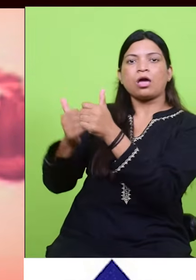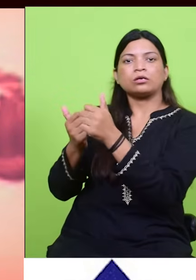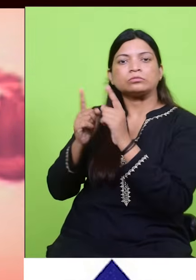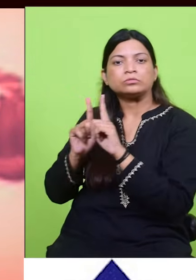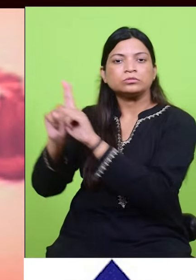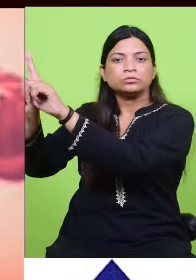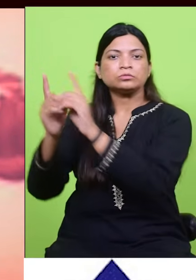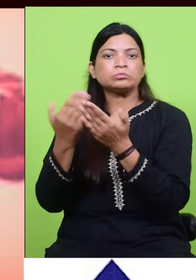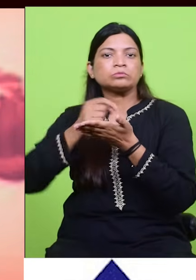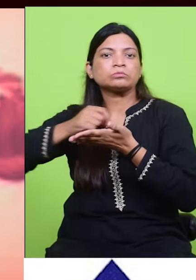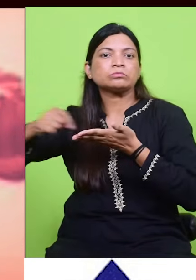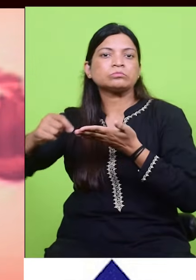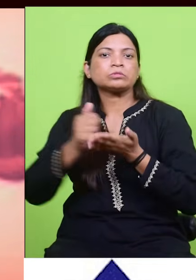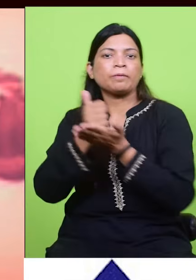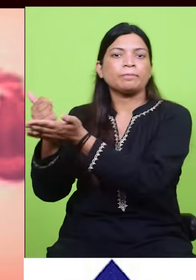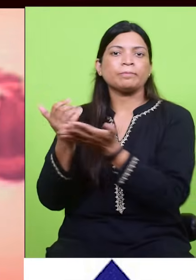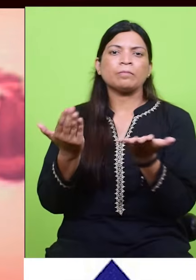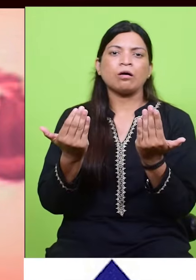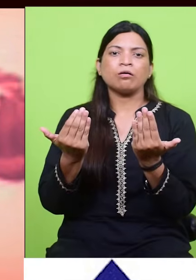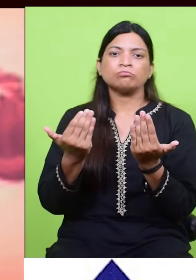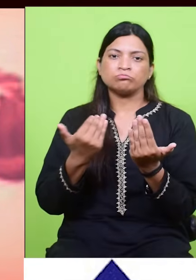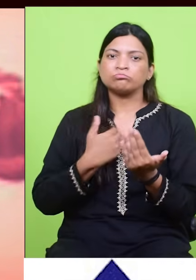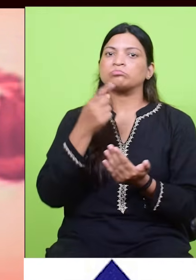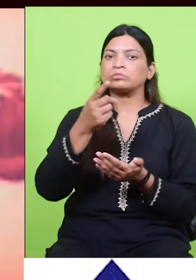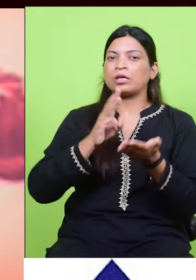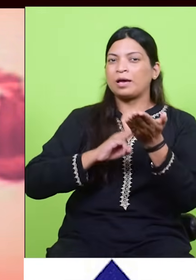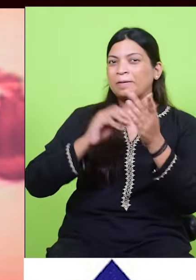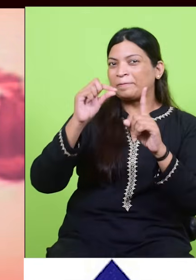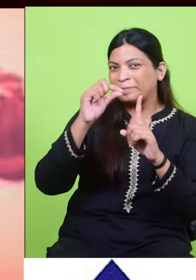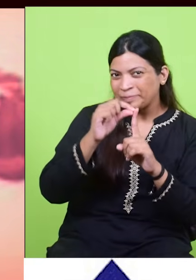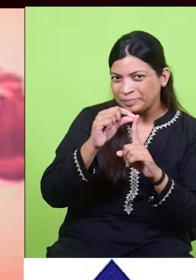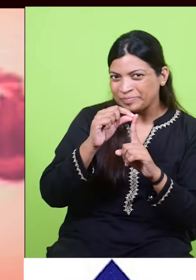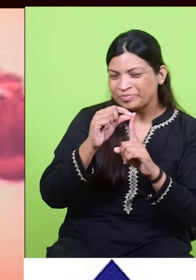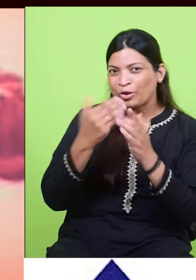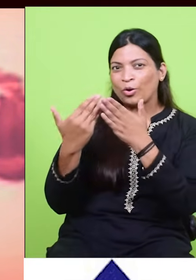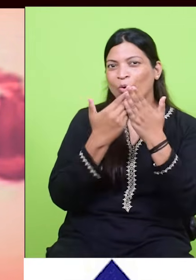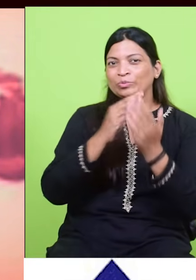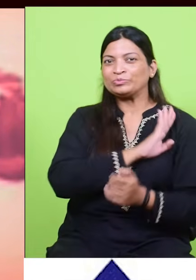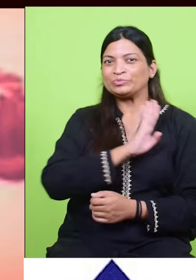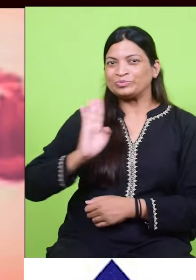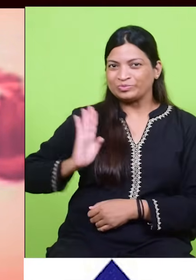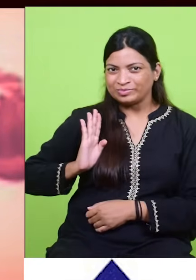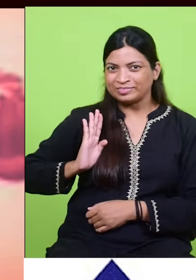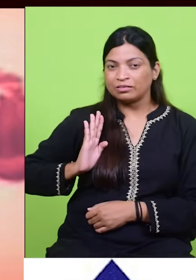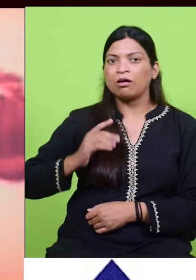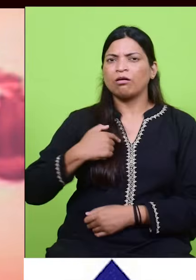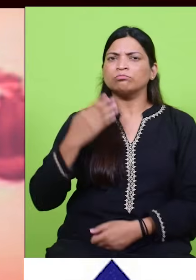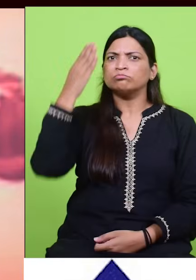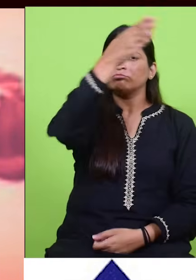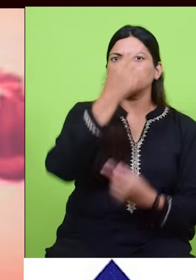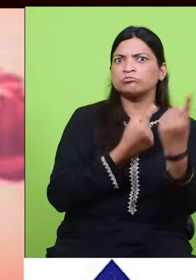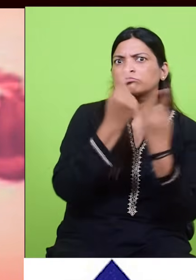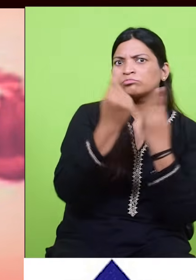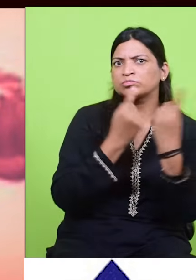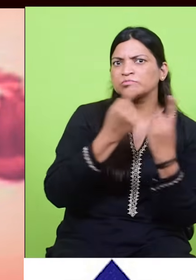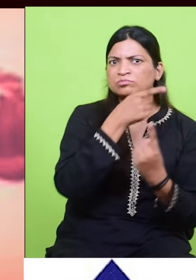है भोपाल को दिया कि हमको ना एक डेफ राइटर की परमिशन चाहिए जो बाकी सब नॉर्म्स फुलफिल करेगा, वो 2 क्लास छोटा